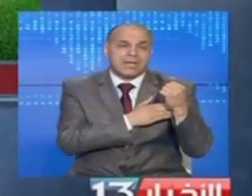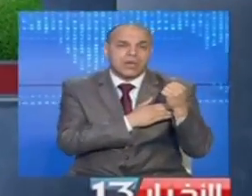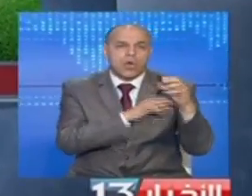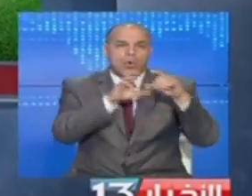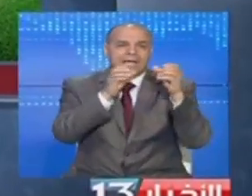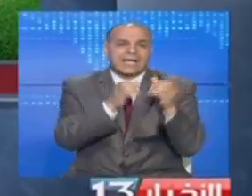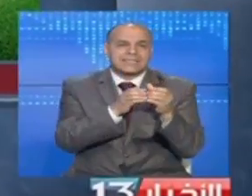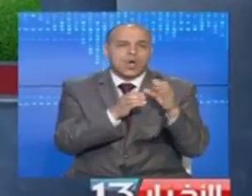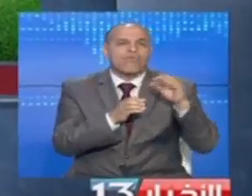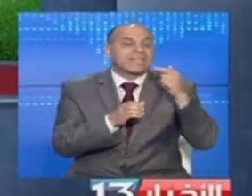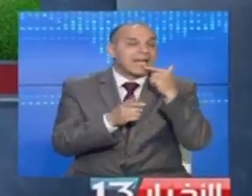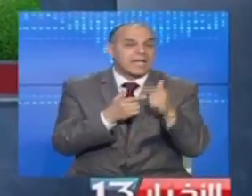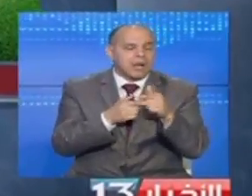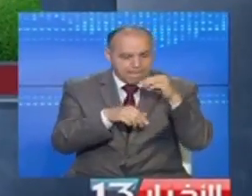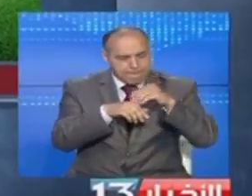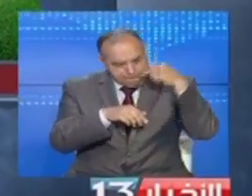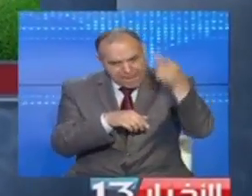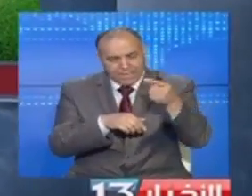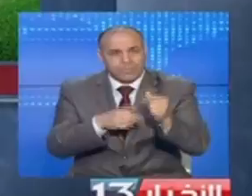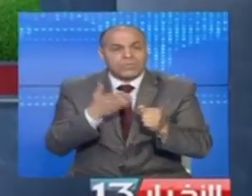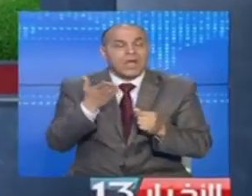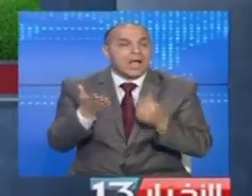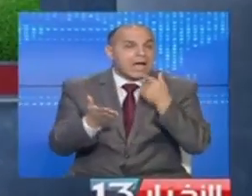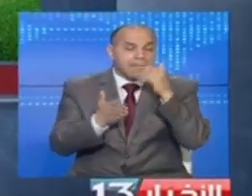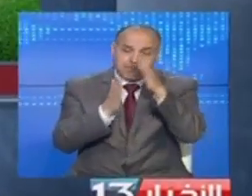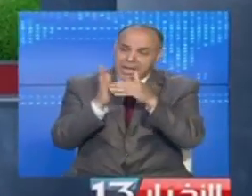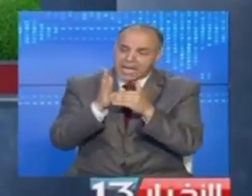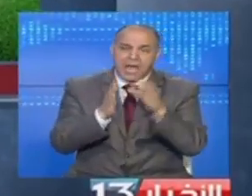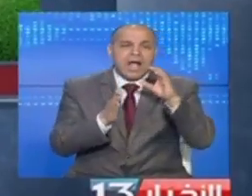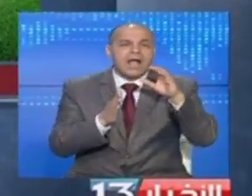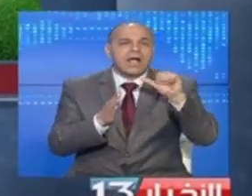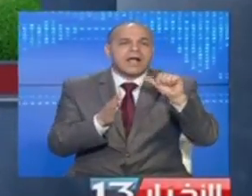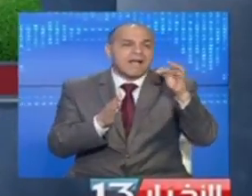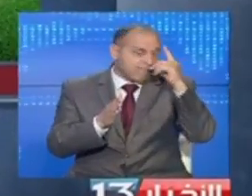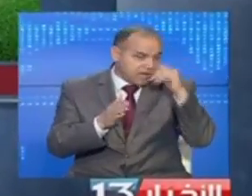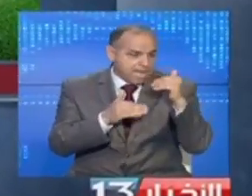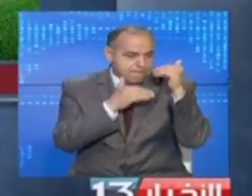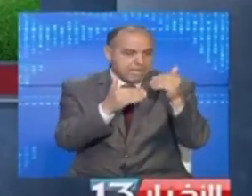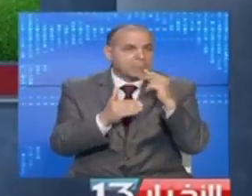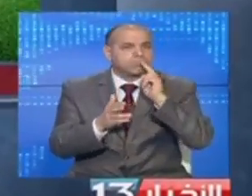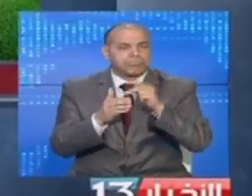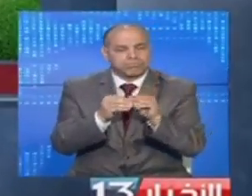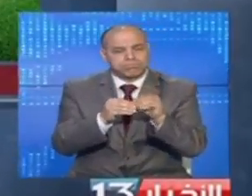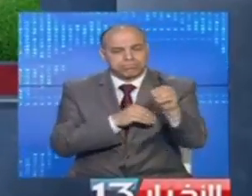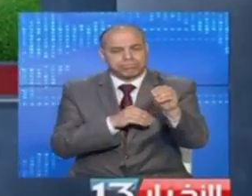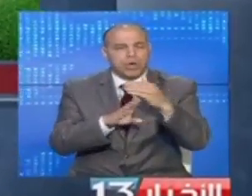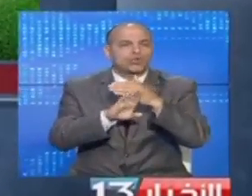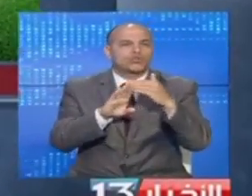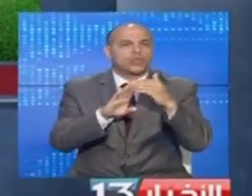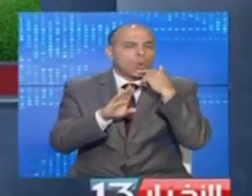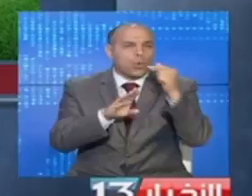وكأس الكونفدرالية حتى إشعار آخر. وقال بيان للكاف إنه بعد قرار تأجيل نصف